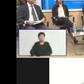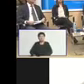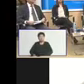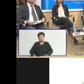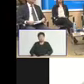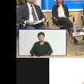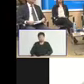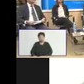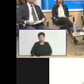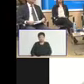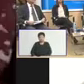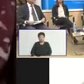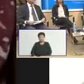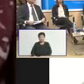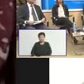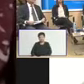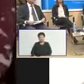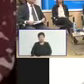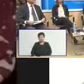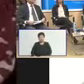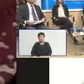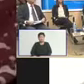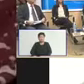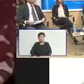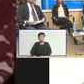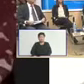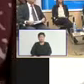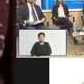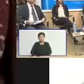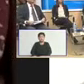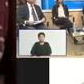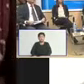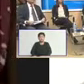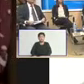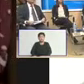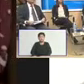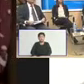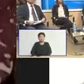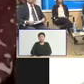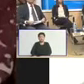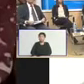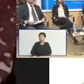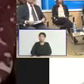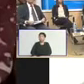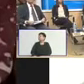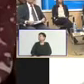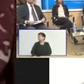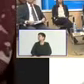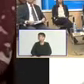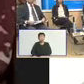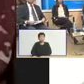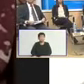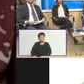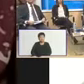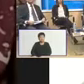will not be arrested. ถ้าขอสถานะคนผู้ลี้ภัยใหม่ของรัฐบาลไทยได้แล้